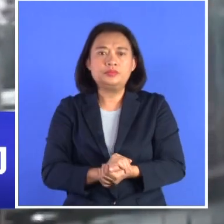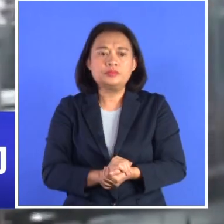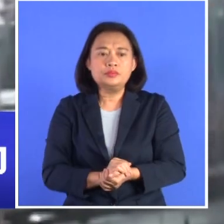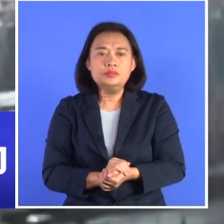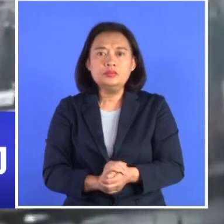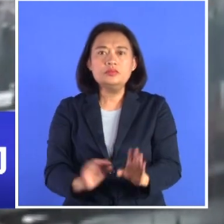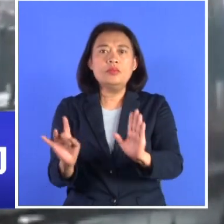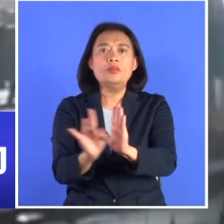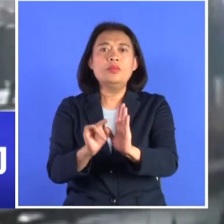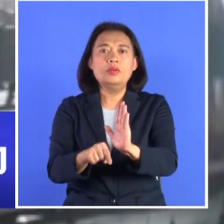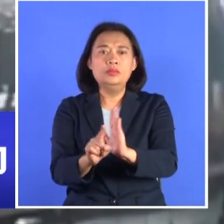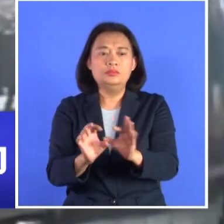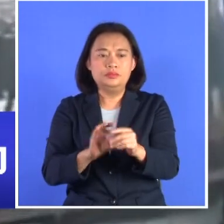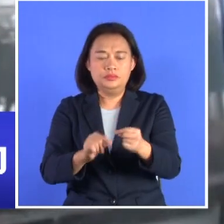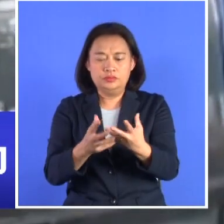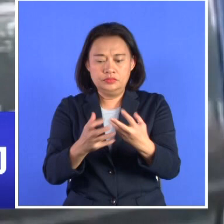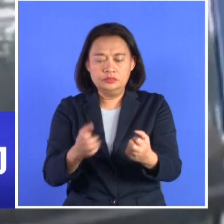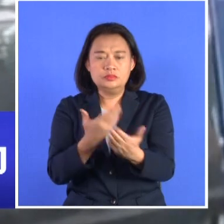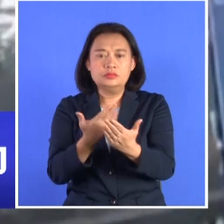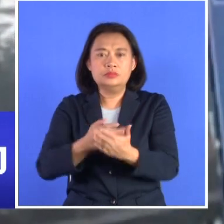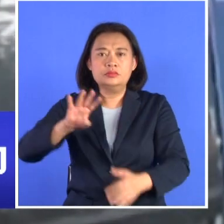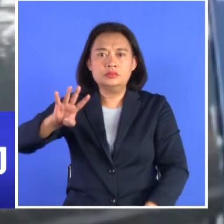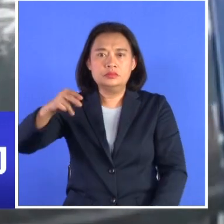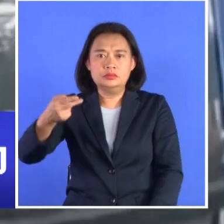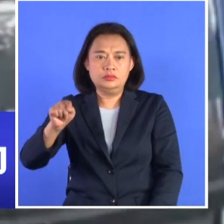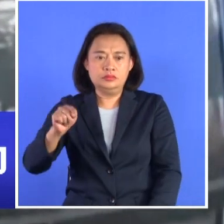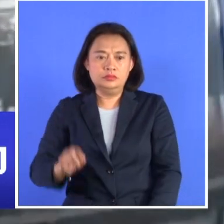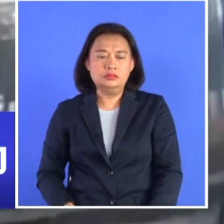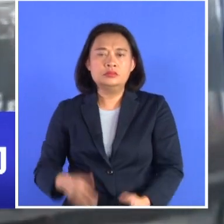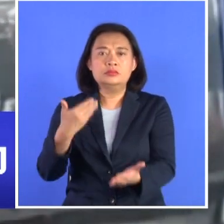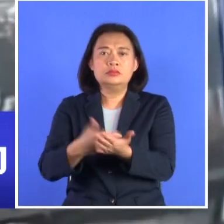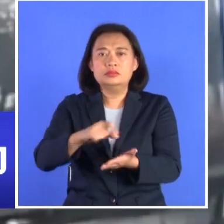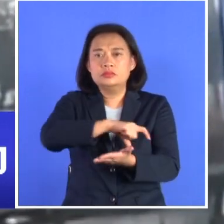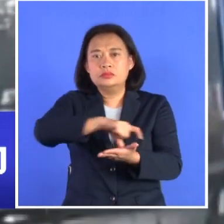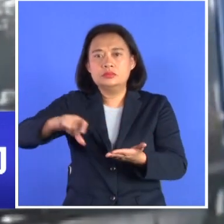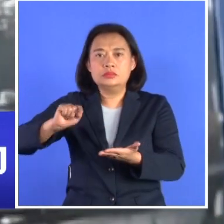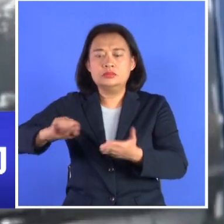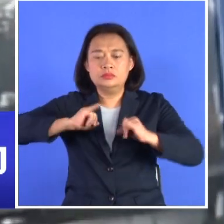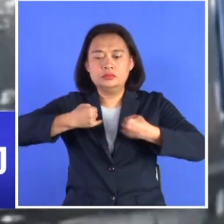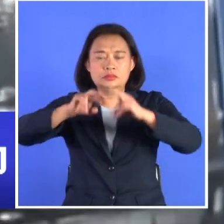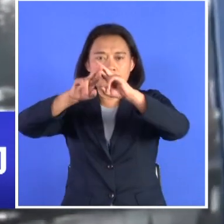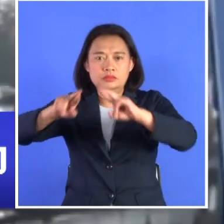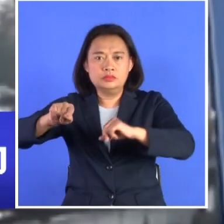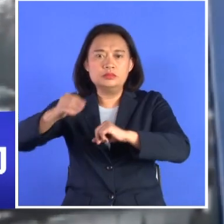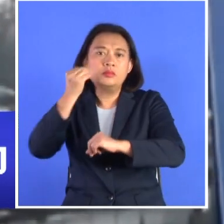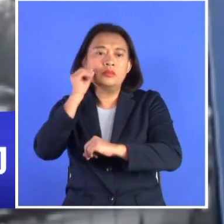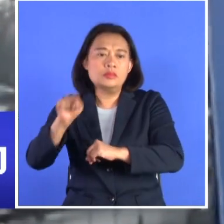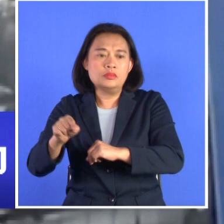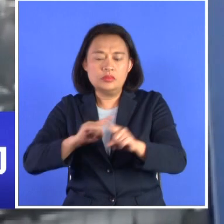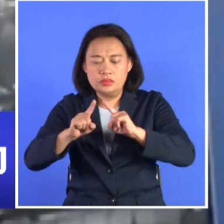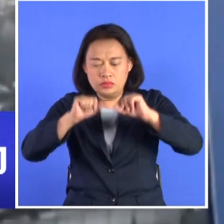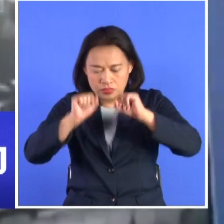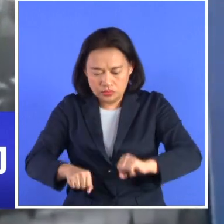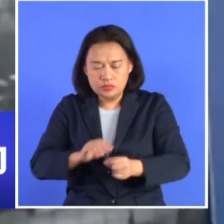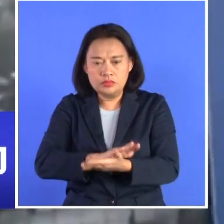หายนะครับความเสียหายก็เป็นเงิน 40,000บาทนะครับควานช้างก็โอนเงินโอนเงินให้กับเจ้าของบ้านเรียบร้อยฮะตกลงกันได้อ่ะก็